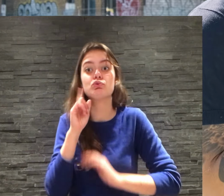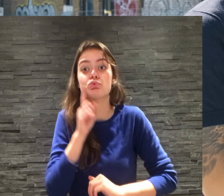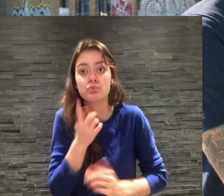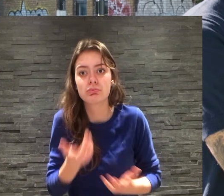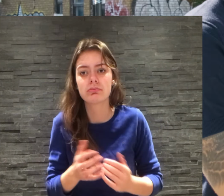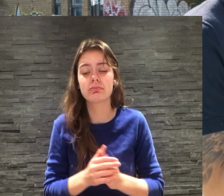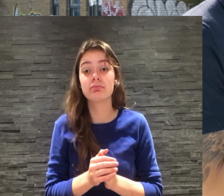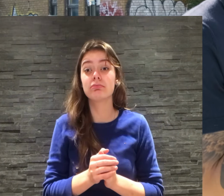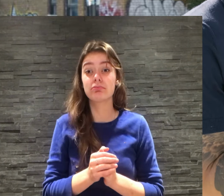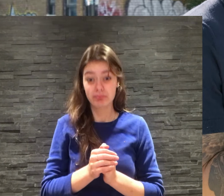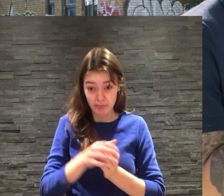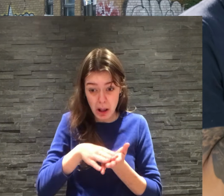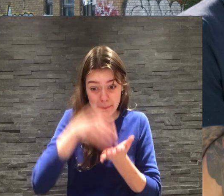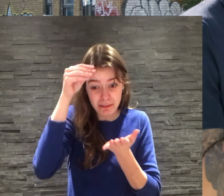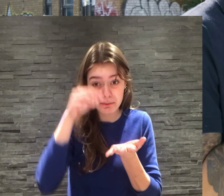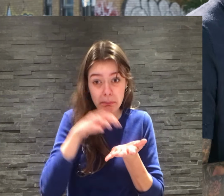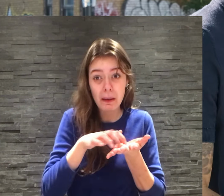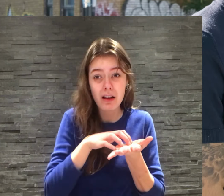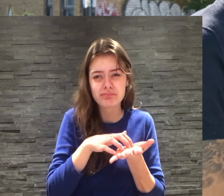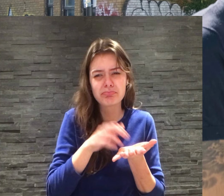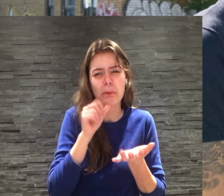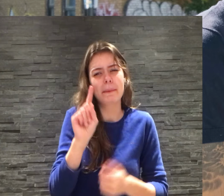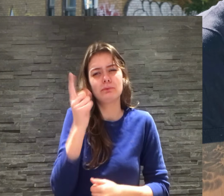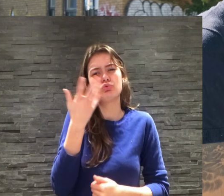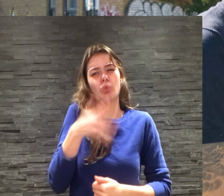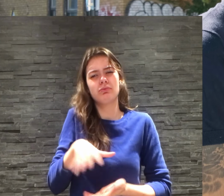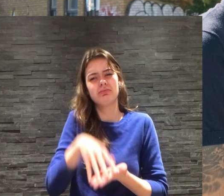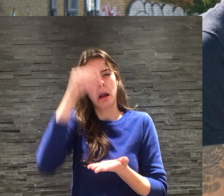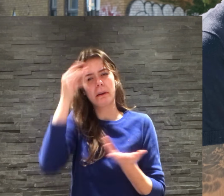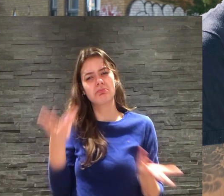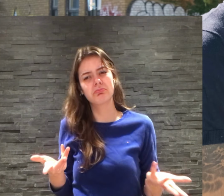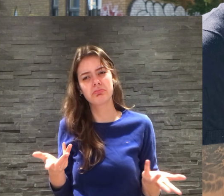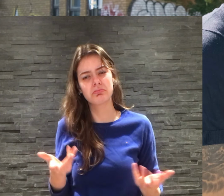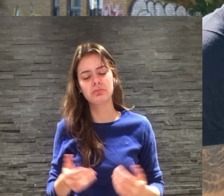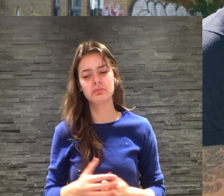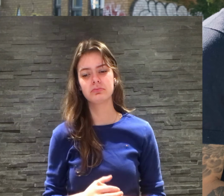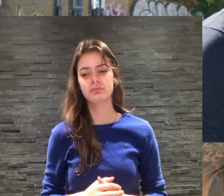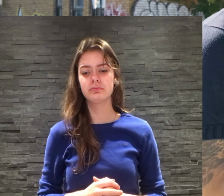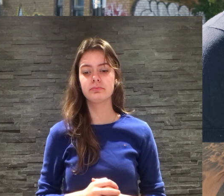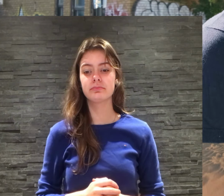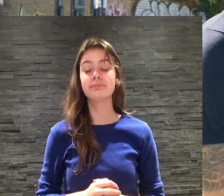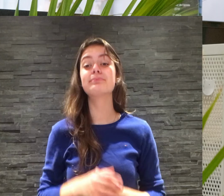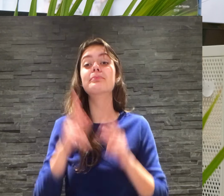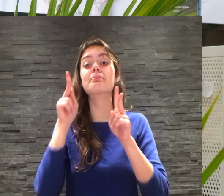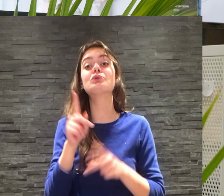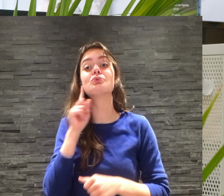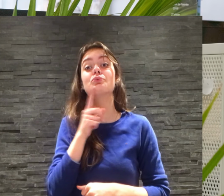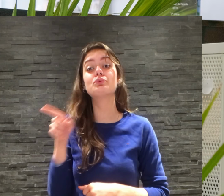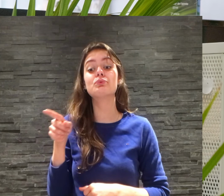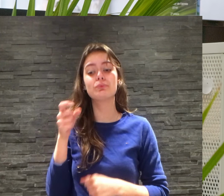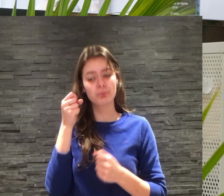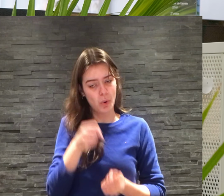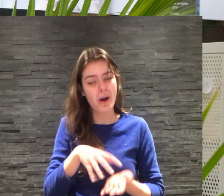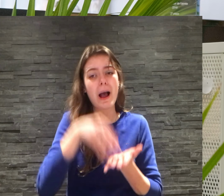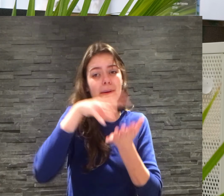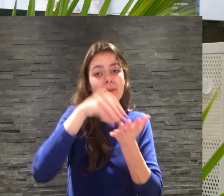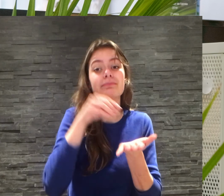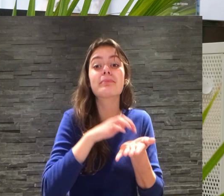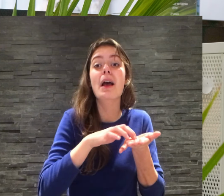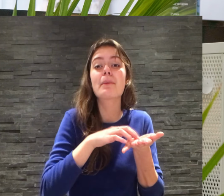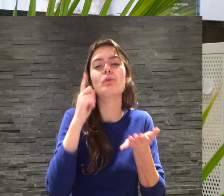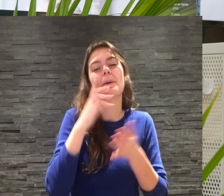s'adapter, j'imagine, quand on devient sourd, qu'apprendre le braille, c'est peut-être pas la première des choses à apprendre. Les personnes sourdes